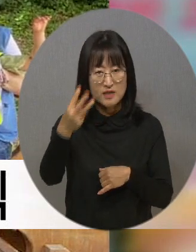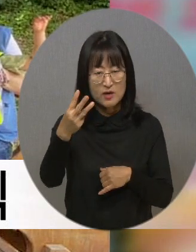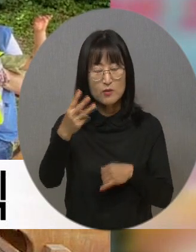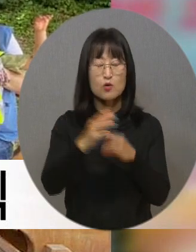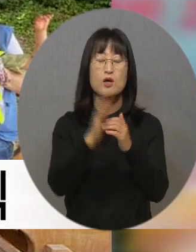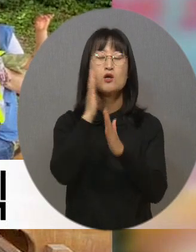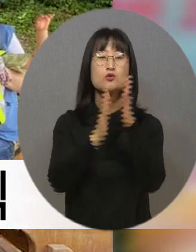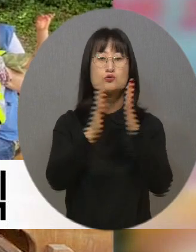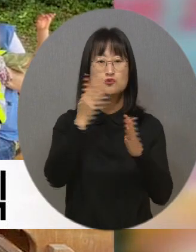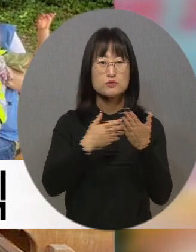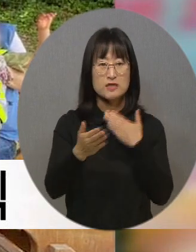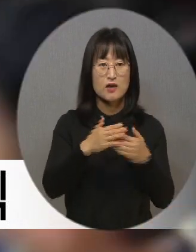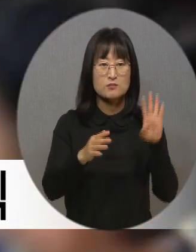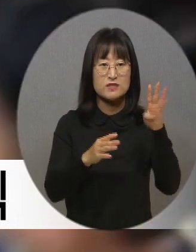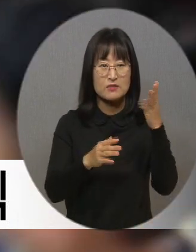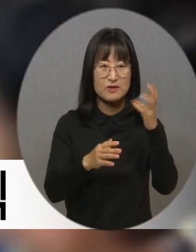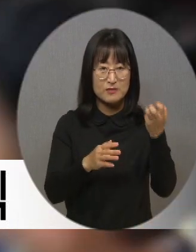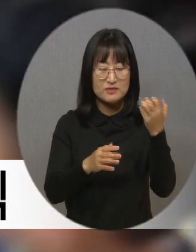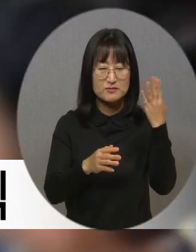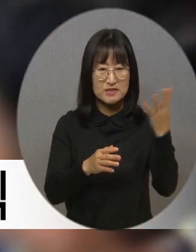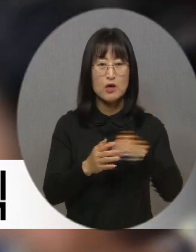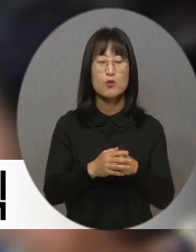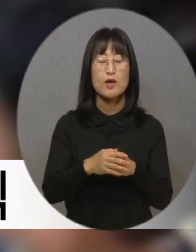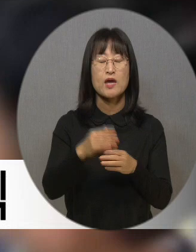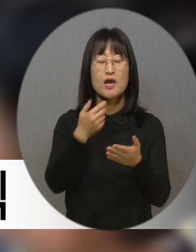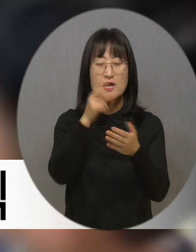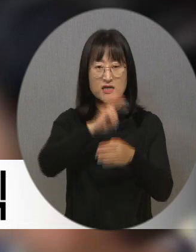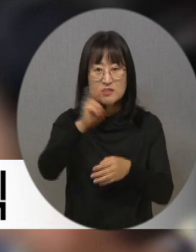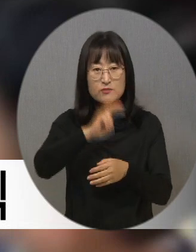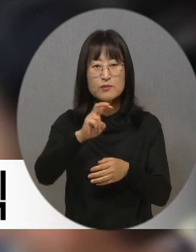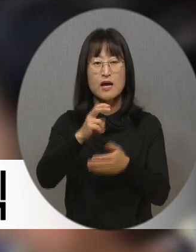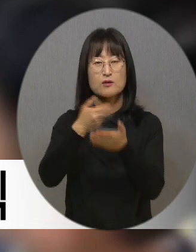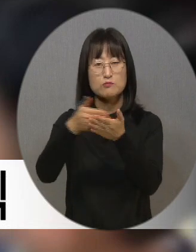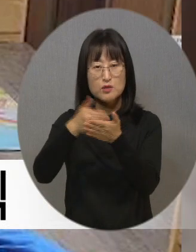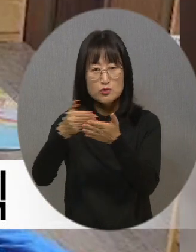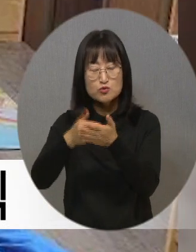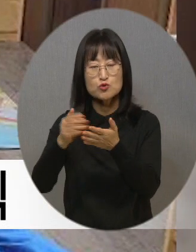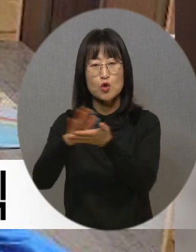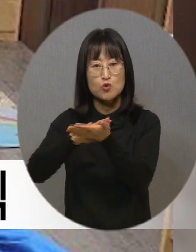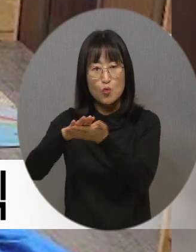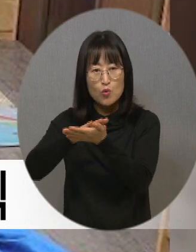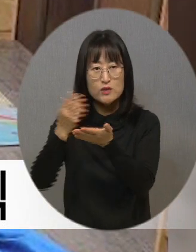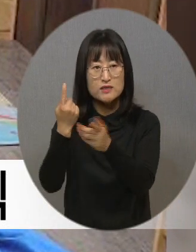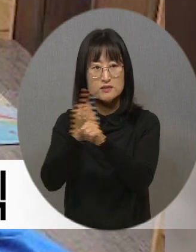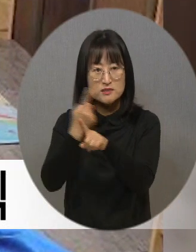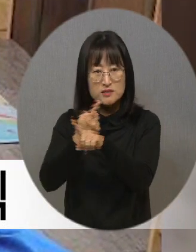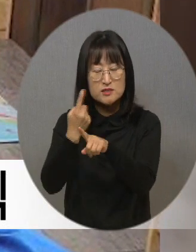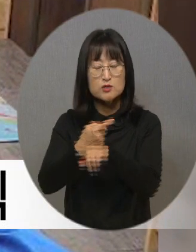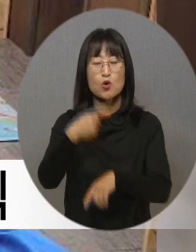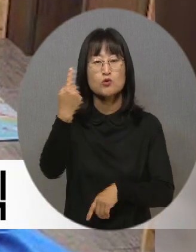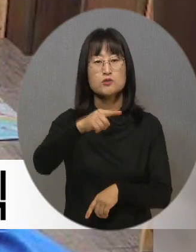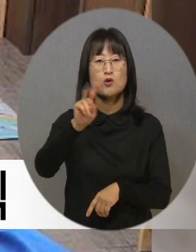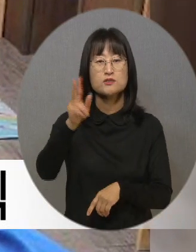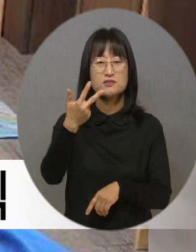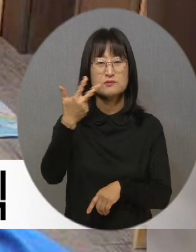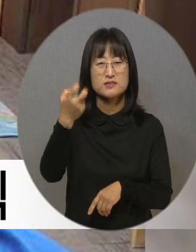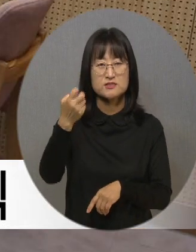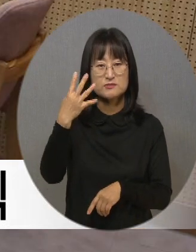숲체험 484회와 음악, 미술, 놀이치료 프로그램 1773회를